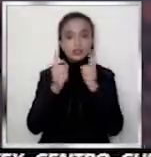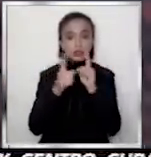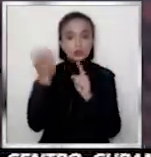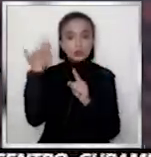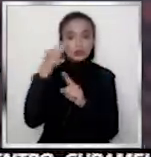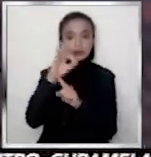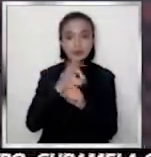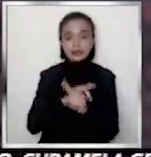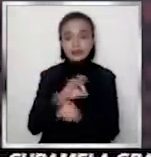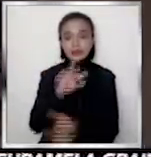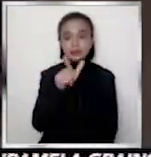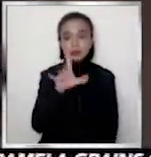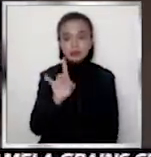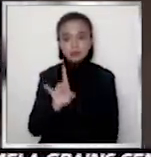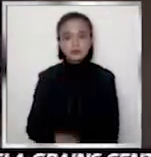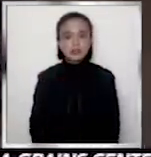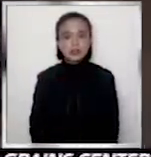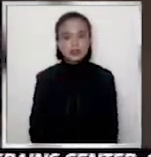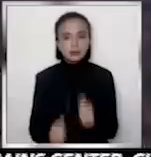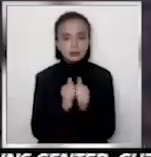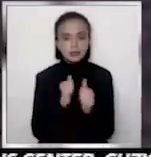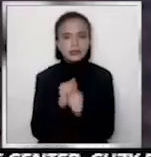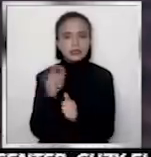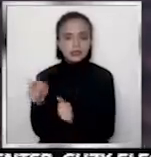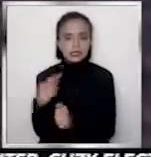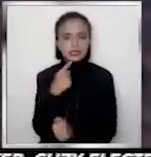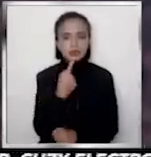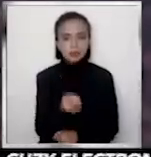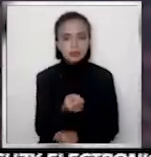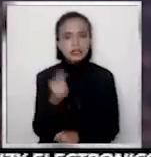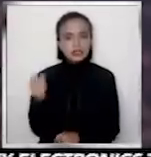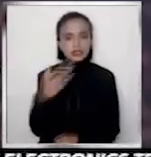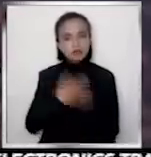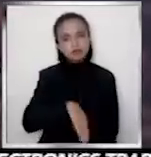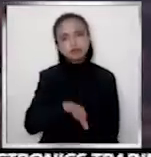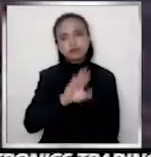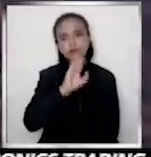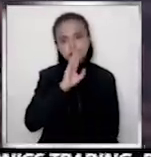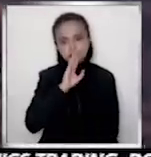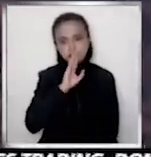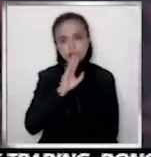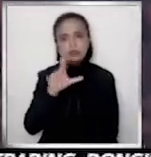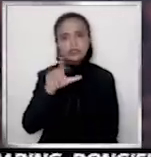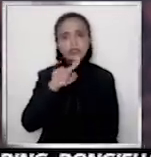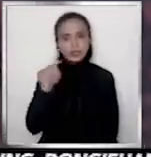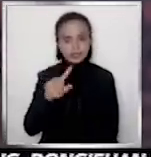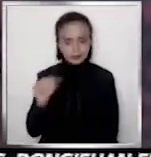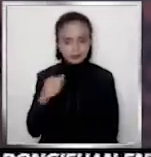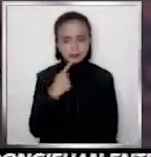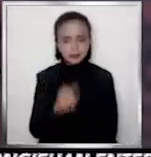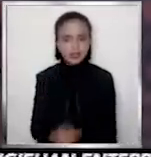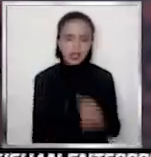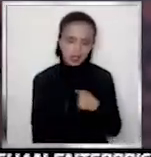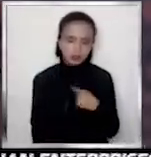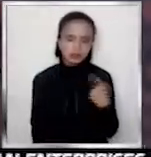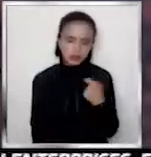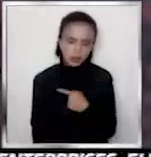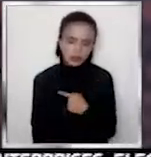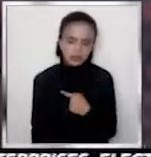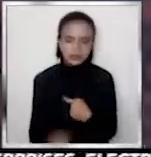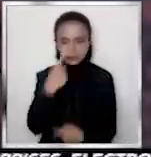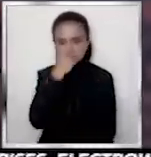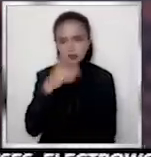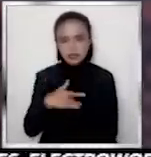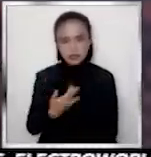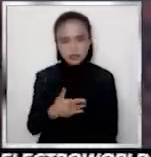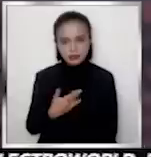sinabi niya na disappointed siya kay Liza. Na-hurt ako kasi feeling ko of all people, ikaw yung makakaintindi.